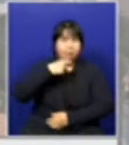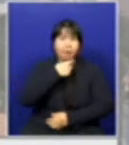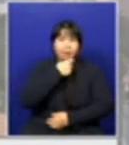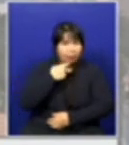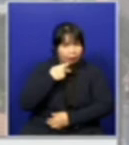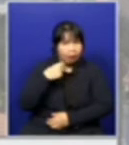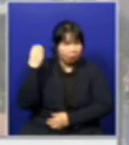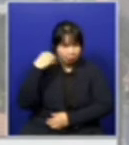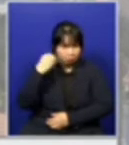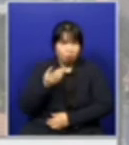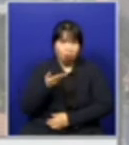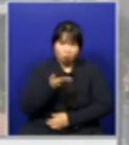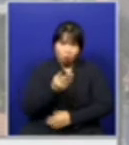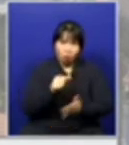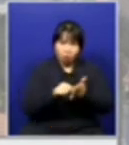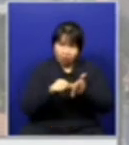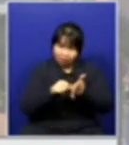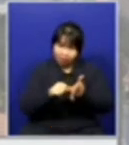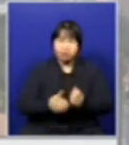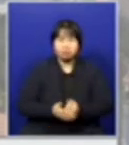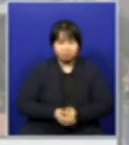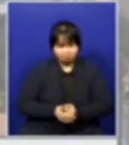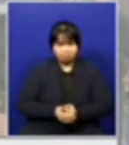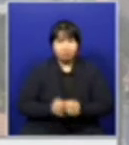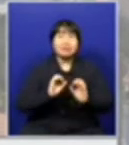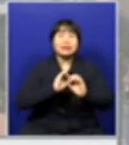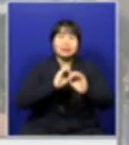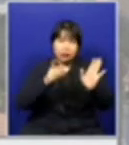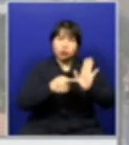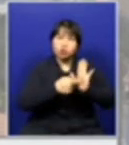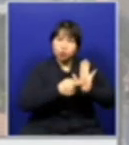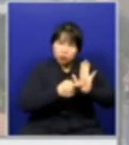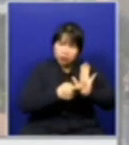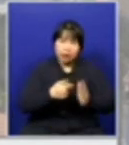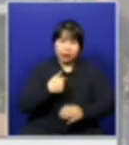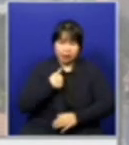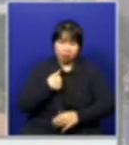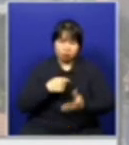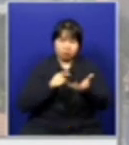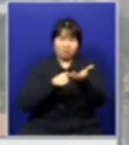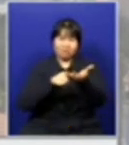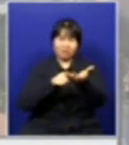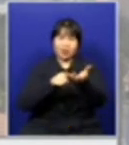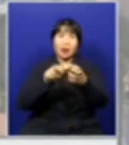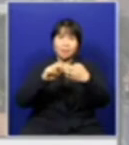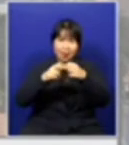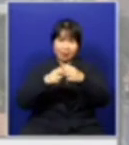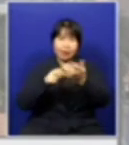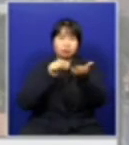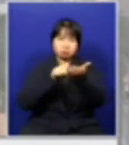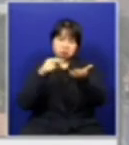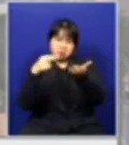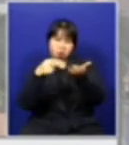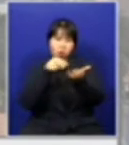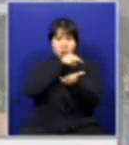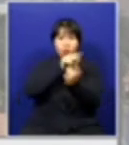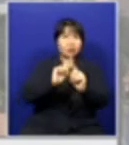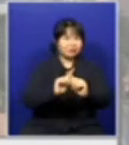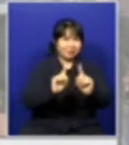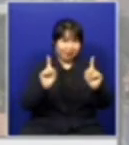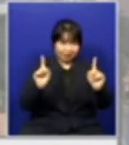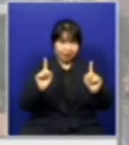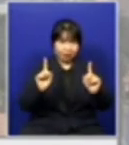านี่คือตัวอย่างที่เห็นชัดว่าเรามองสิ่งเดียวกันแต่เห็นกันคนละเรื่องโดยเฉพาะอย่